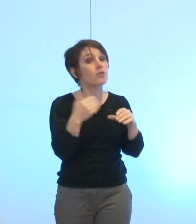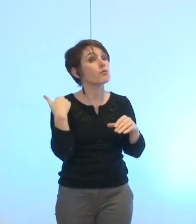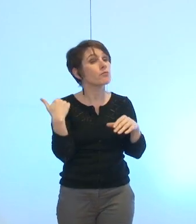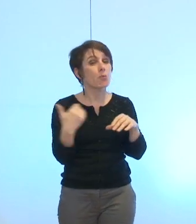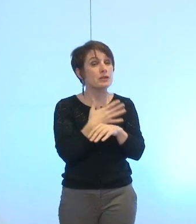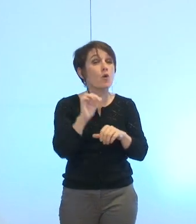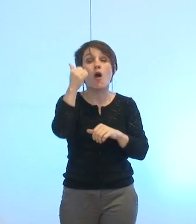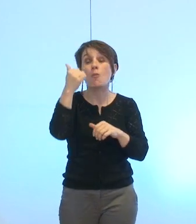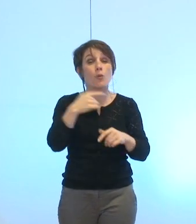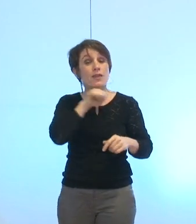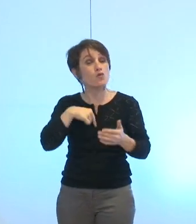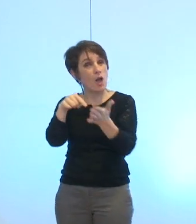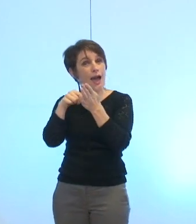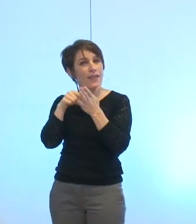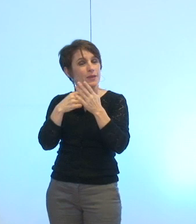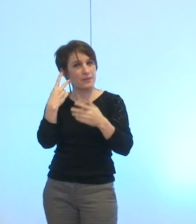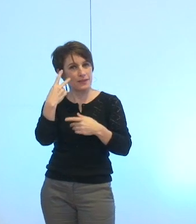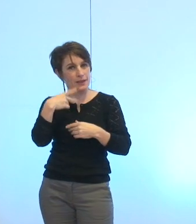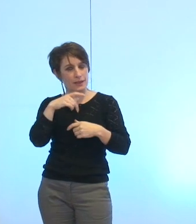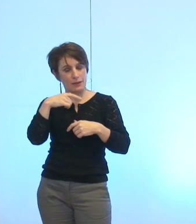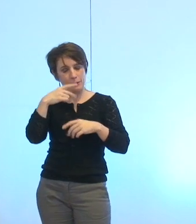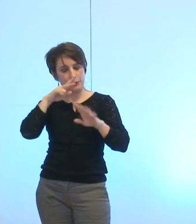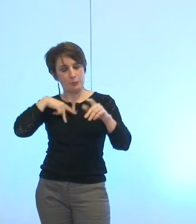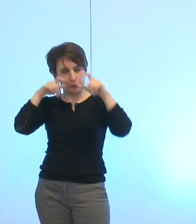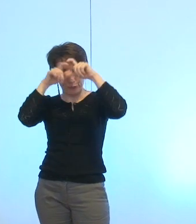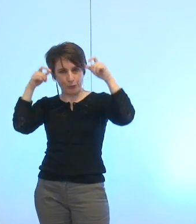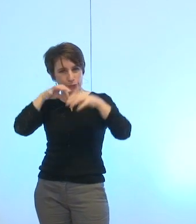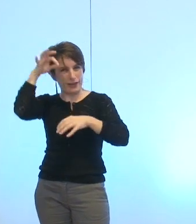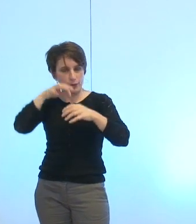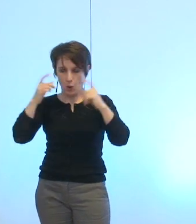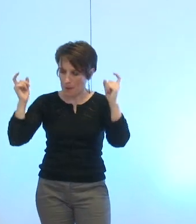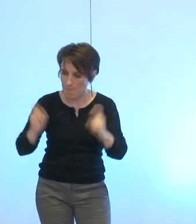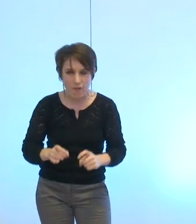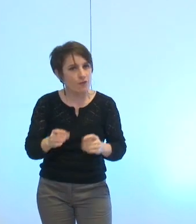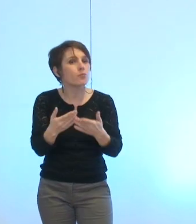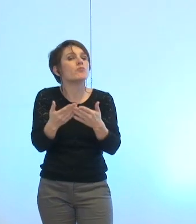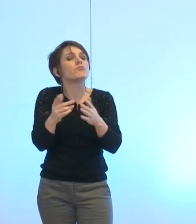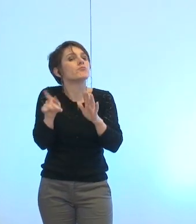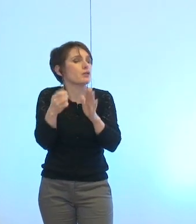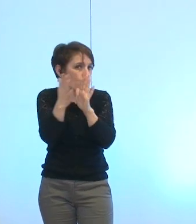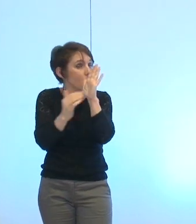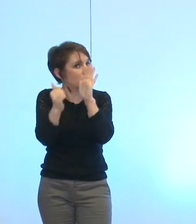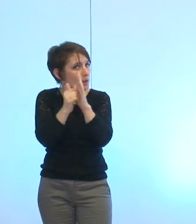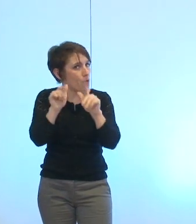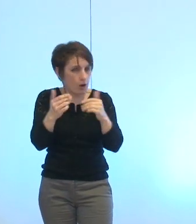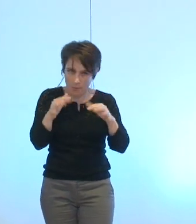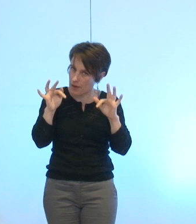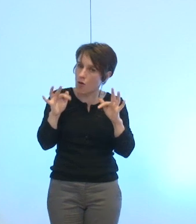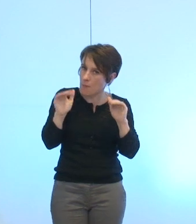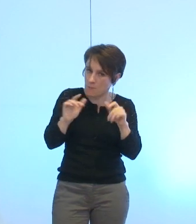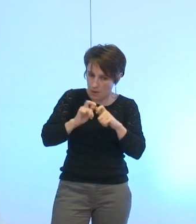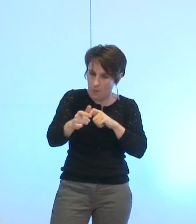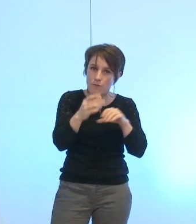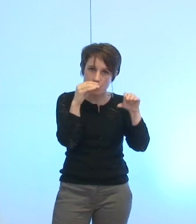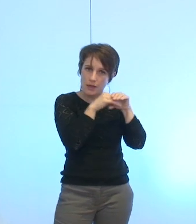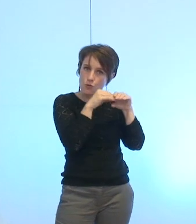actes en tant que majorité on est un exemple particulièrement symbolique mais également source d'économie à peu près